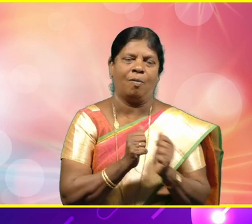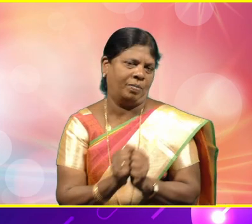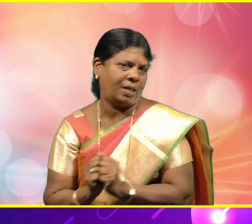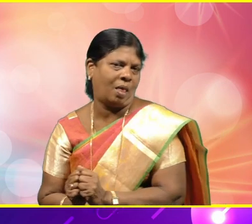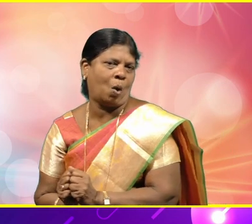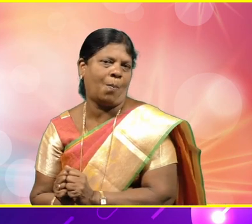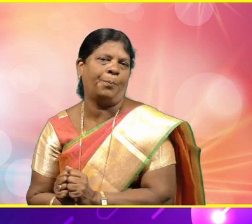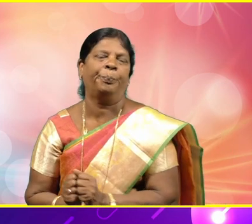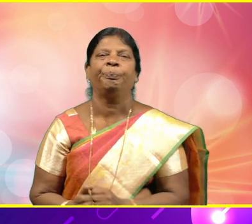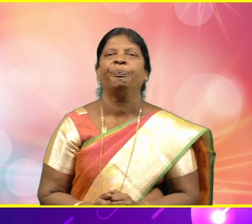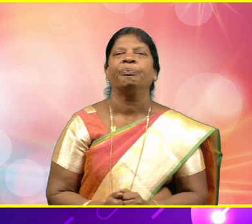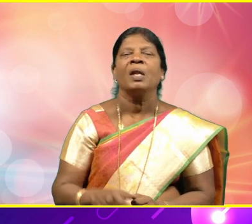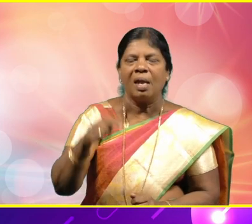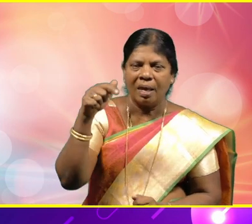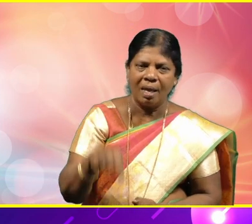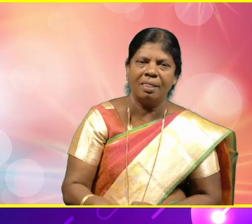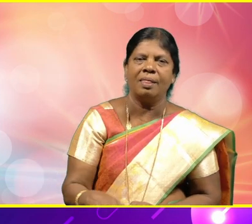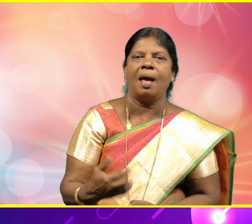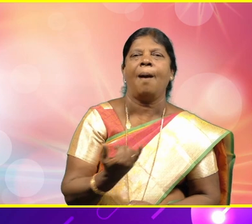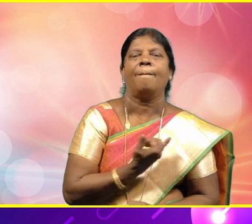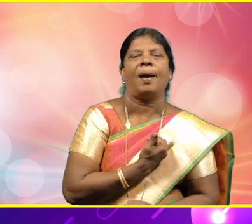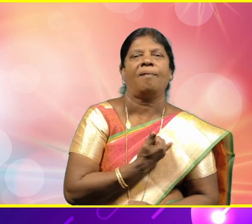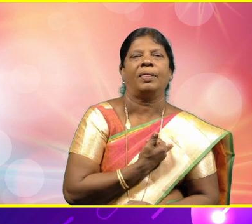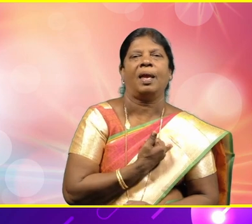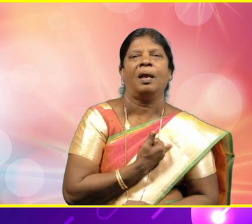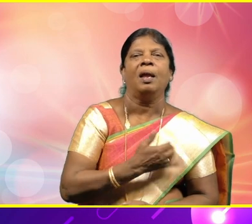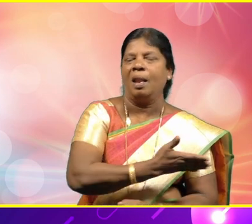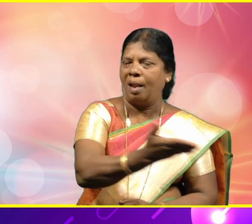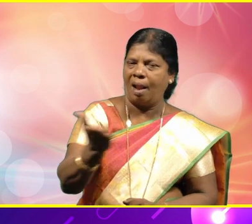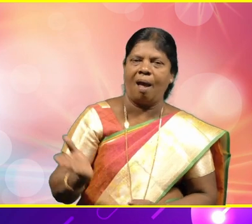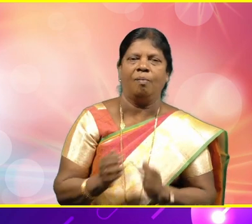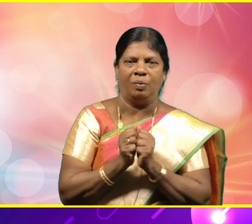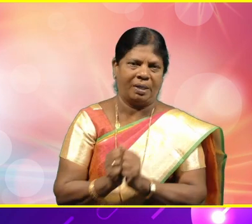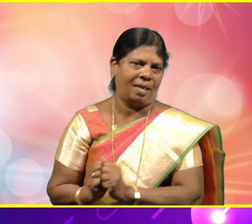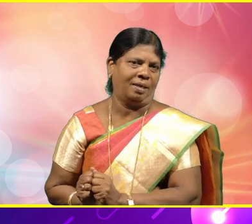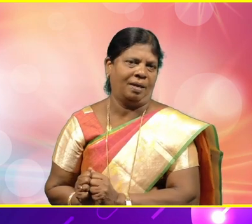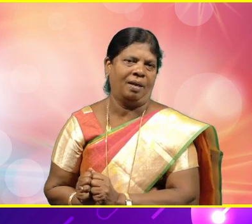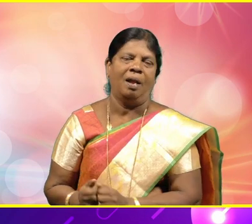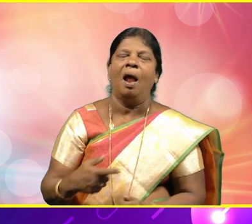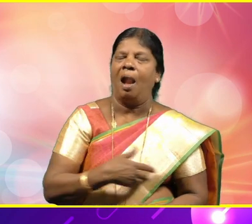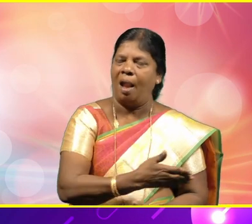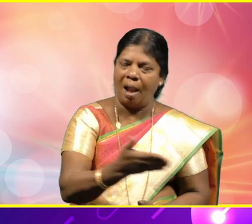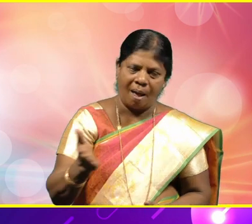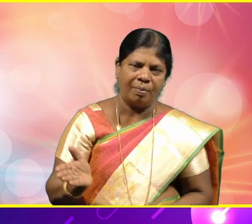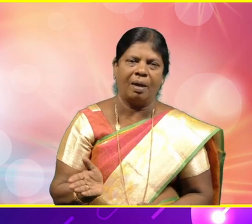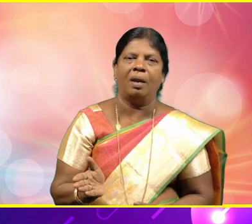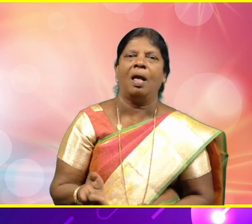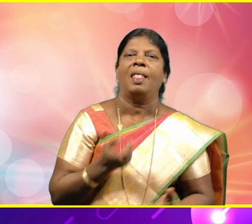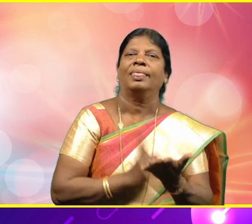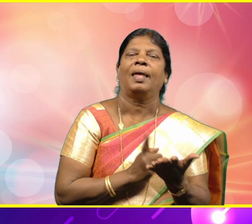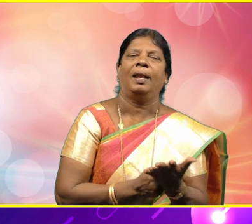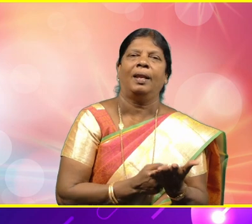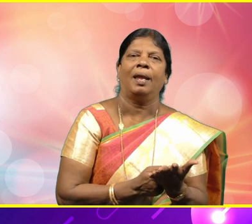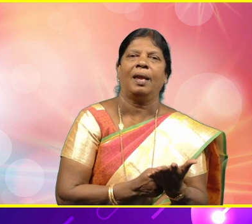எல்லாரும் பாவம் செய்தோம். இந்த பாவத்தை நாம் செய்து